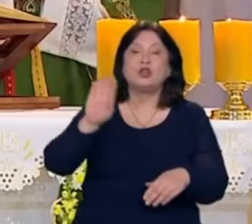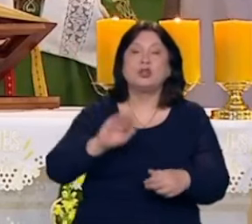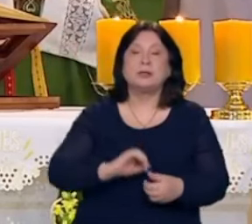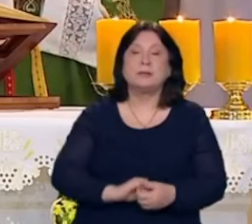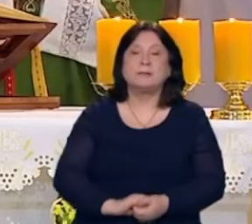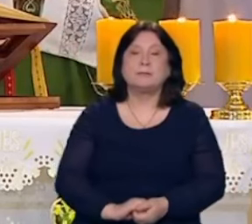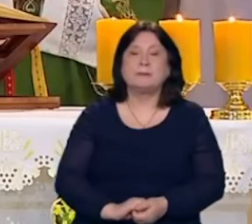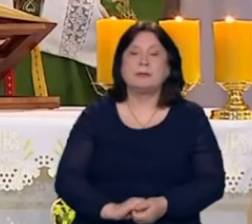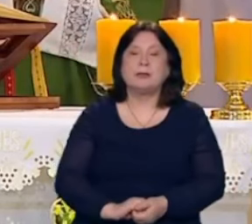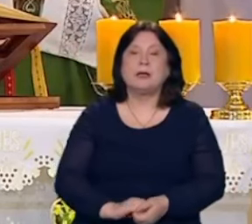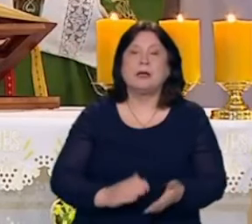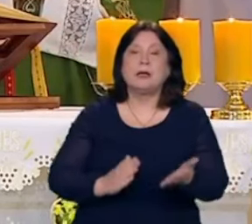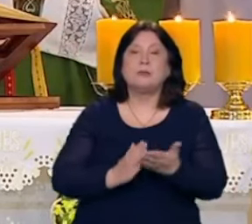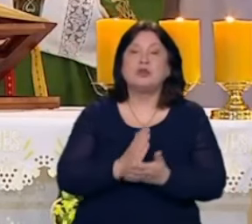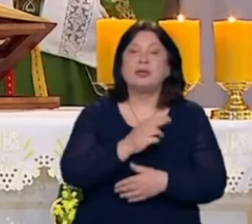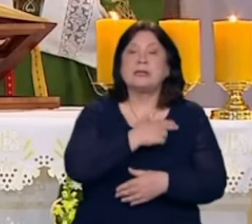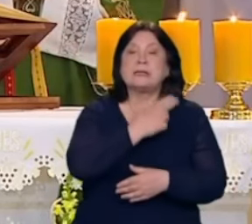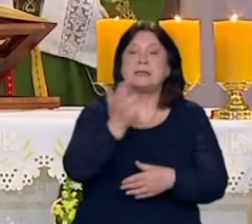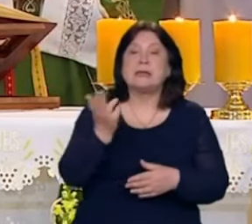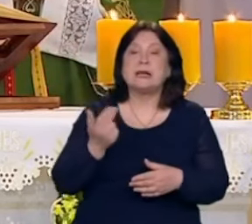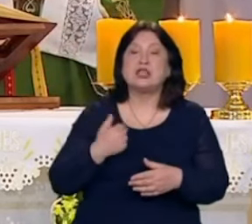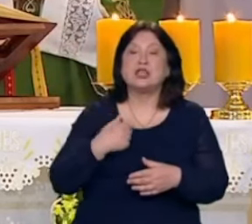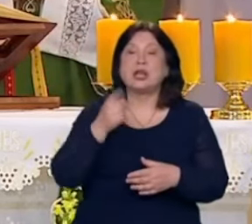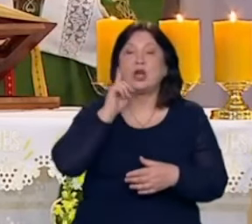Boże przez naszego